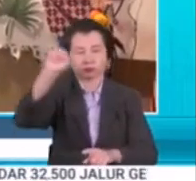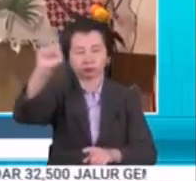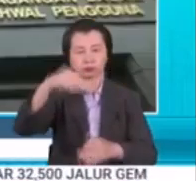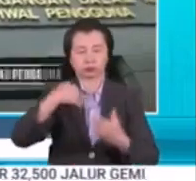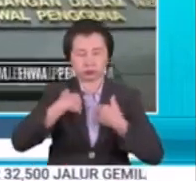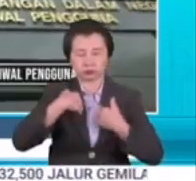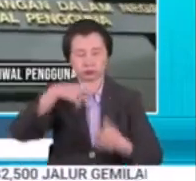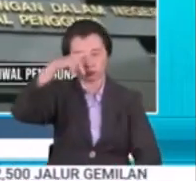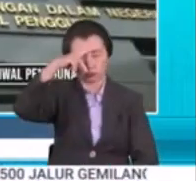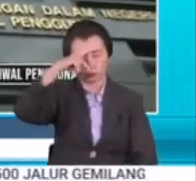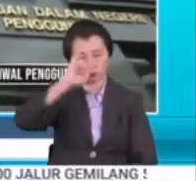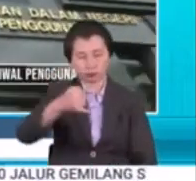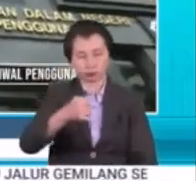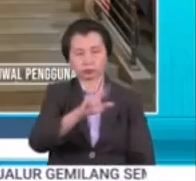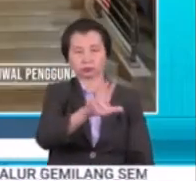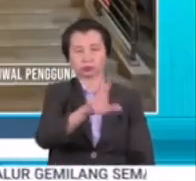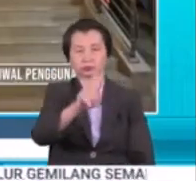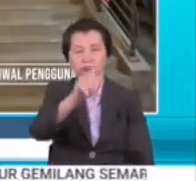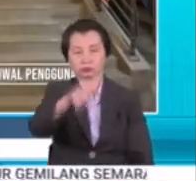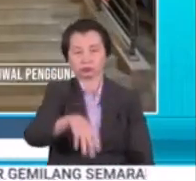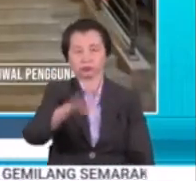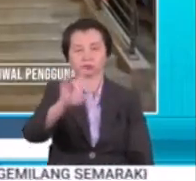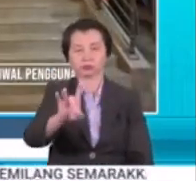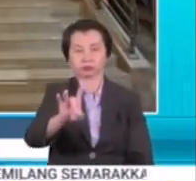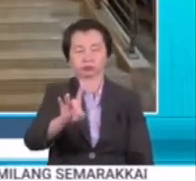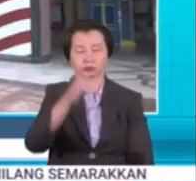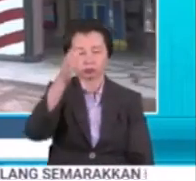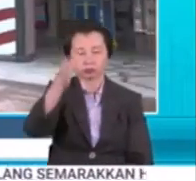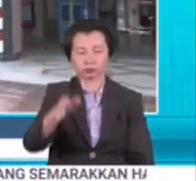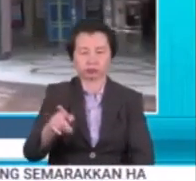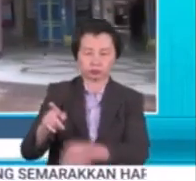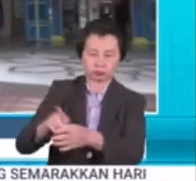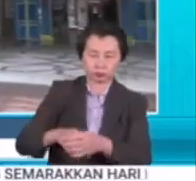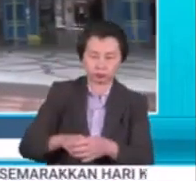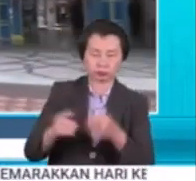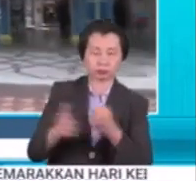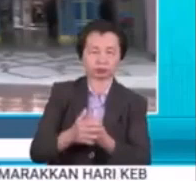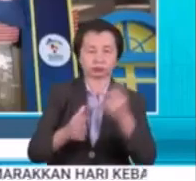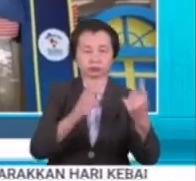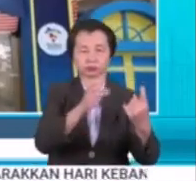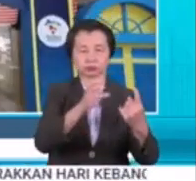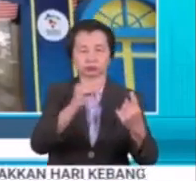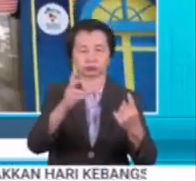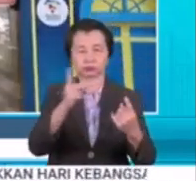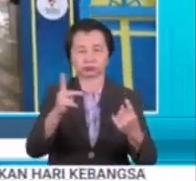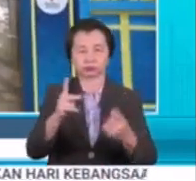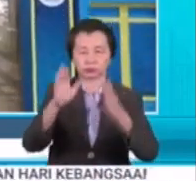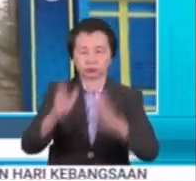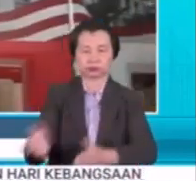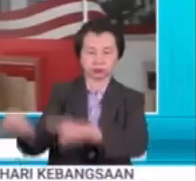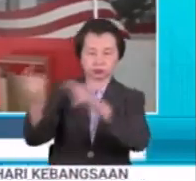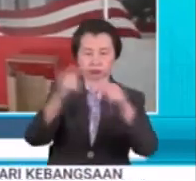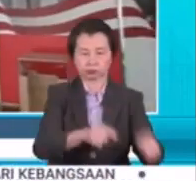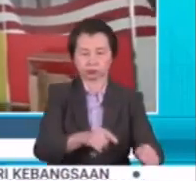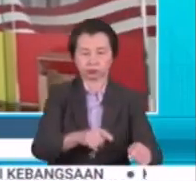di dataran Putra Jaya Pada 31 Agus ini dijangkau menarik sehingga 100.000 pengunjung